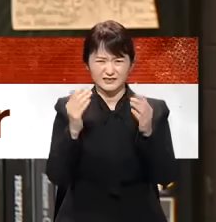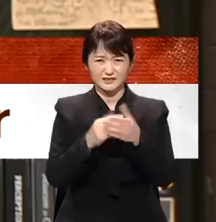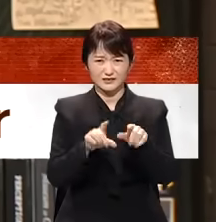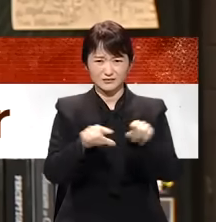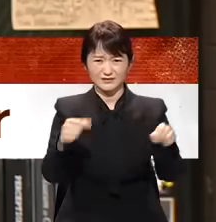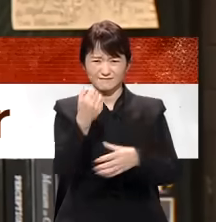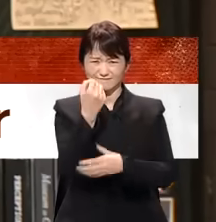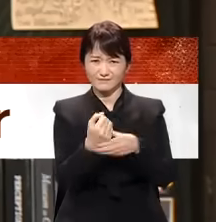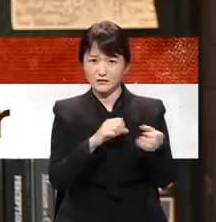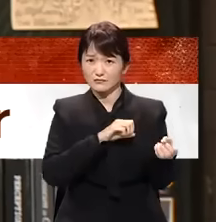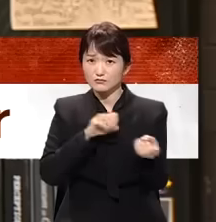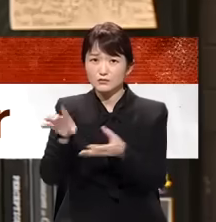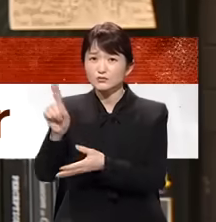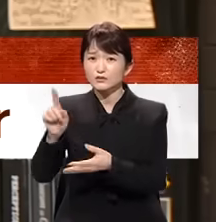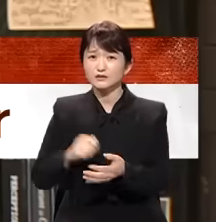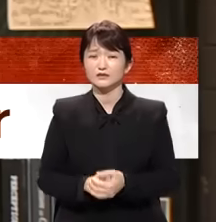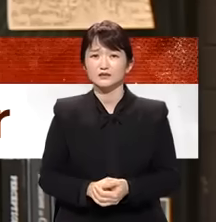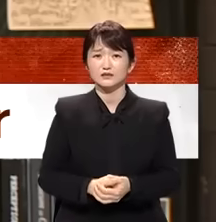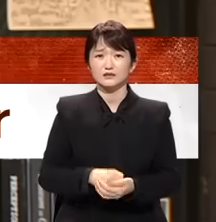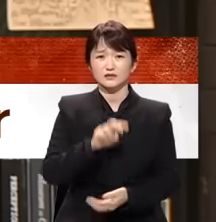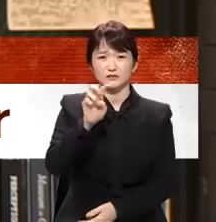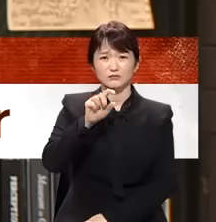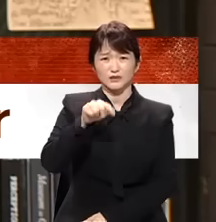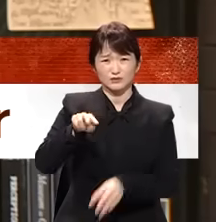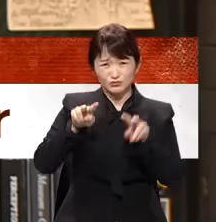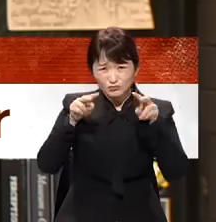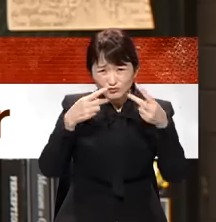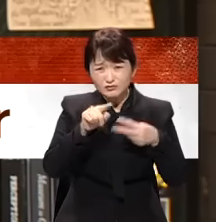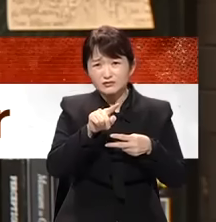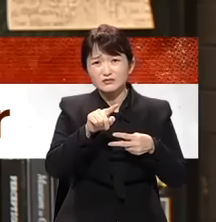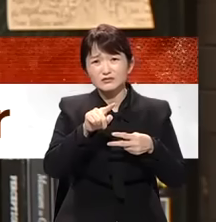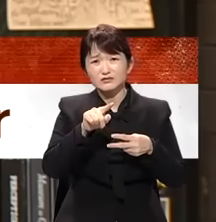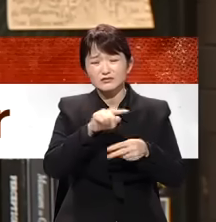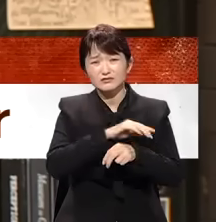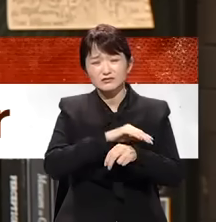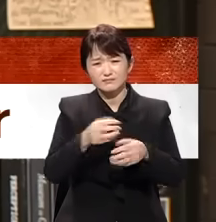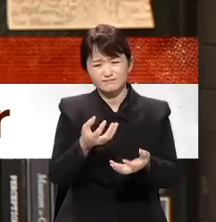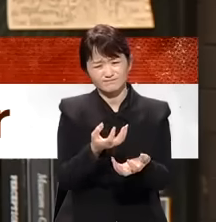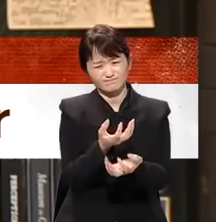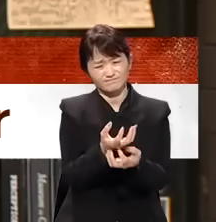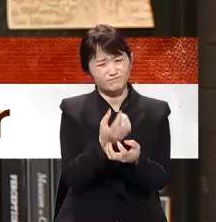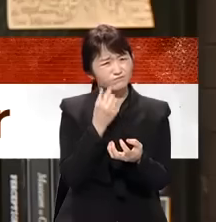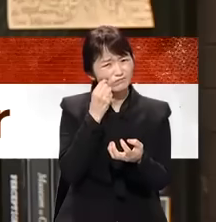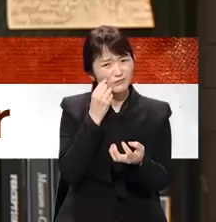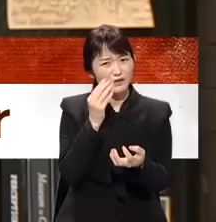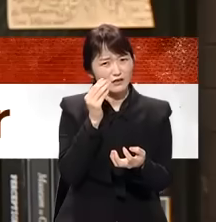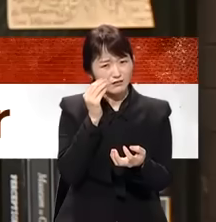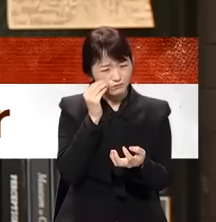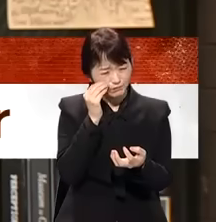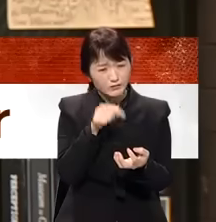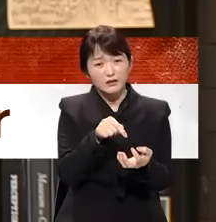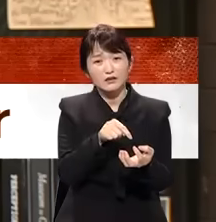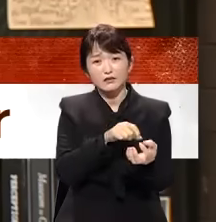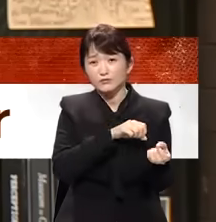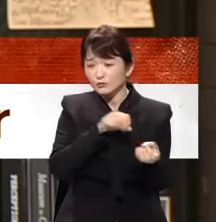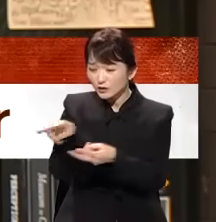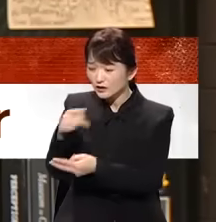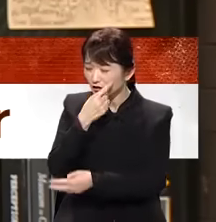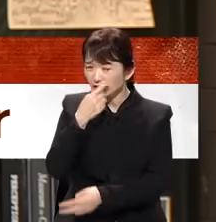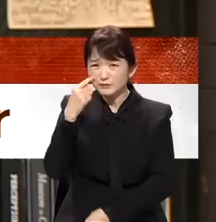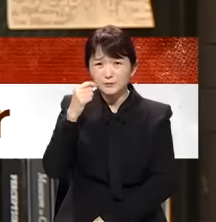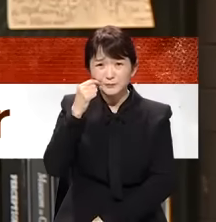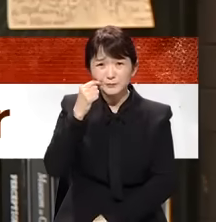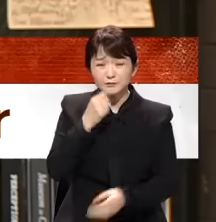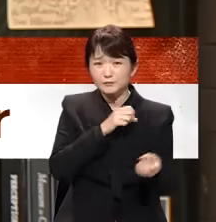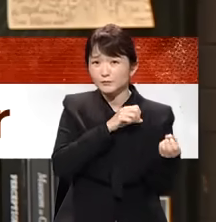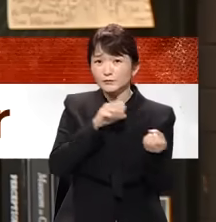반찬을 보내면 어쩌자는 거야 막국수는 또 왜 이렇게 이거 이거이 제대로 삼지도 않아가지고 다 풀어 터졌으니 아 확인도 않고 이렇게 막 어 음식